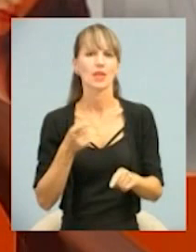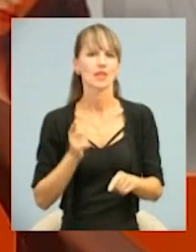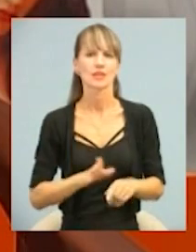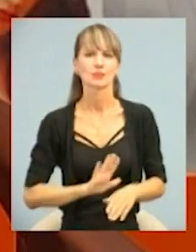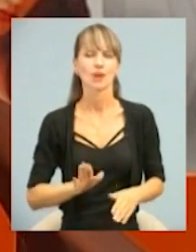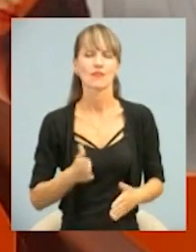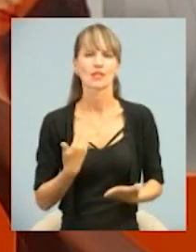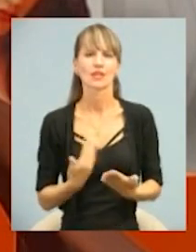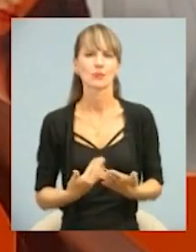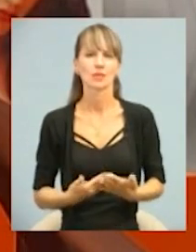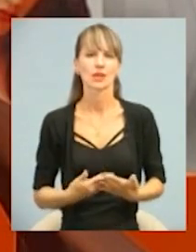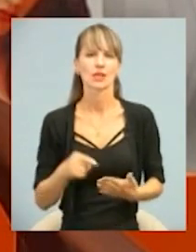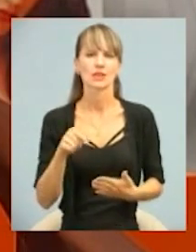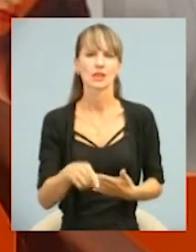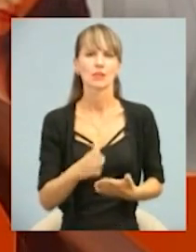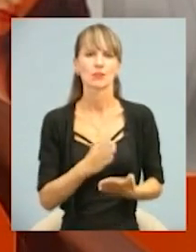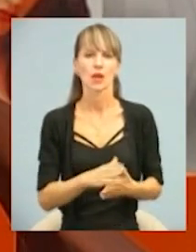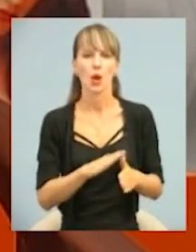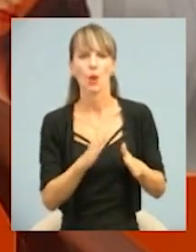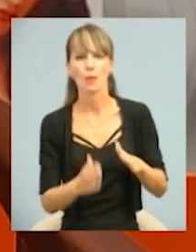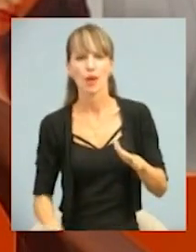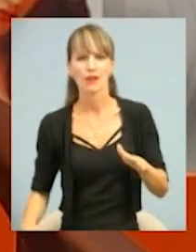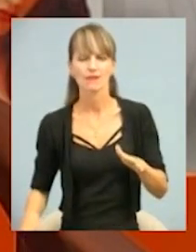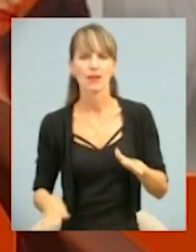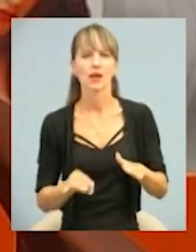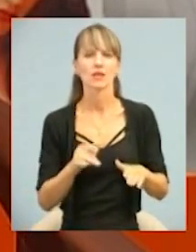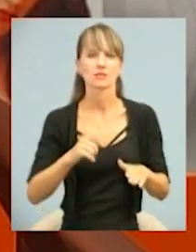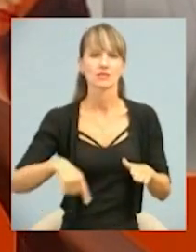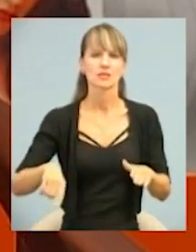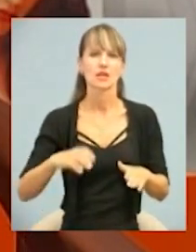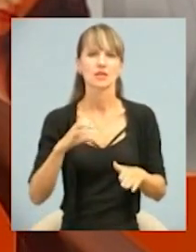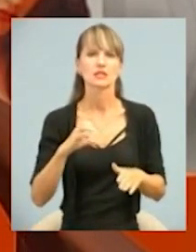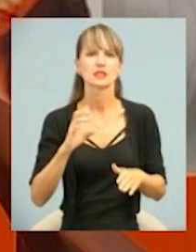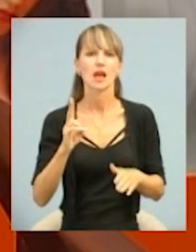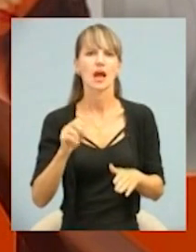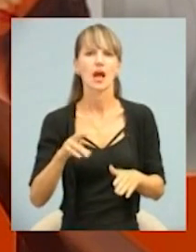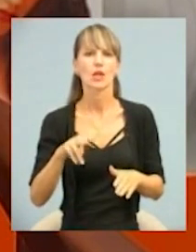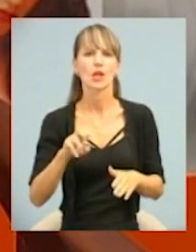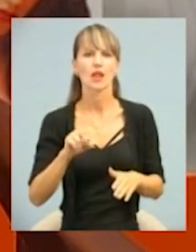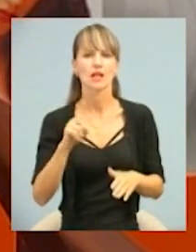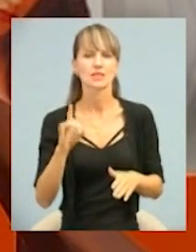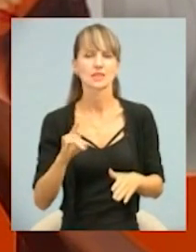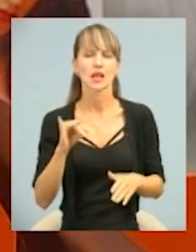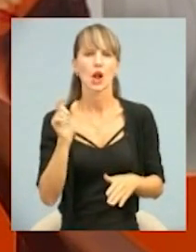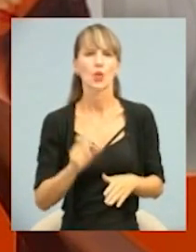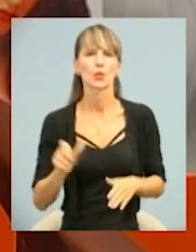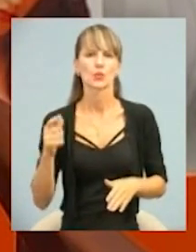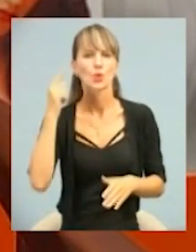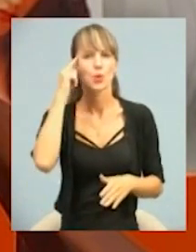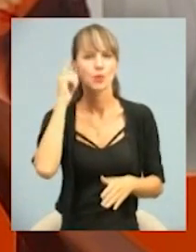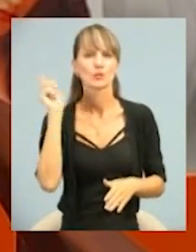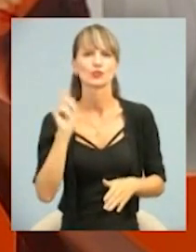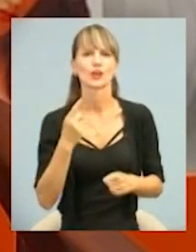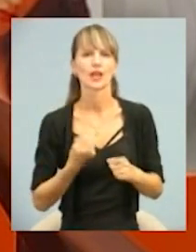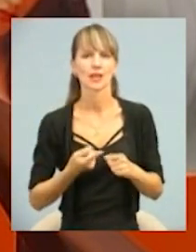справді. Наприклад, там є обриви, там, де свисає скалолази. І люди думають,